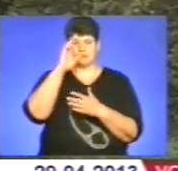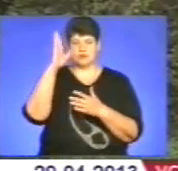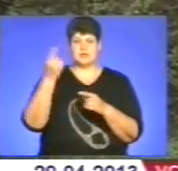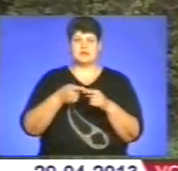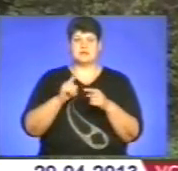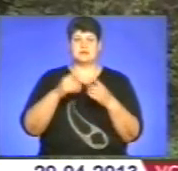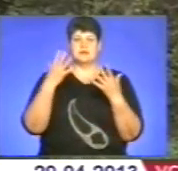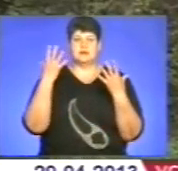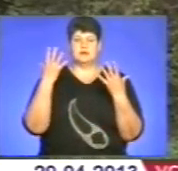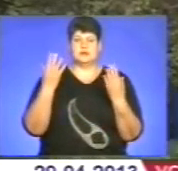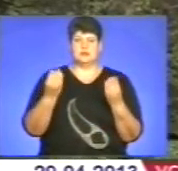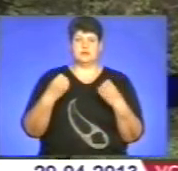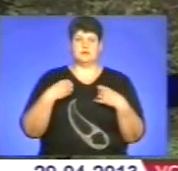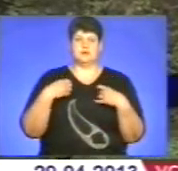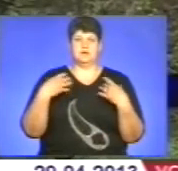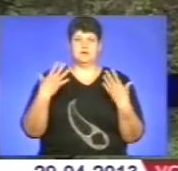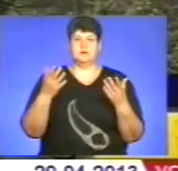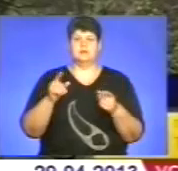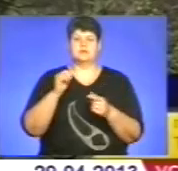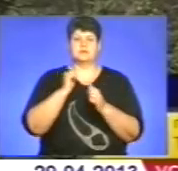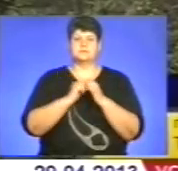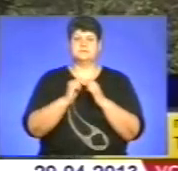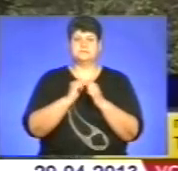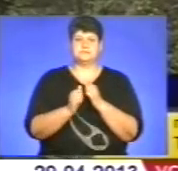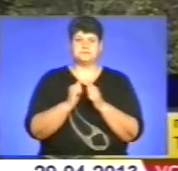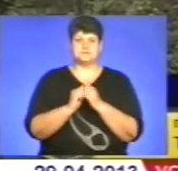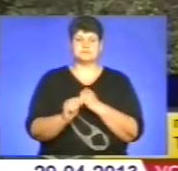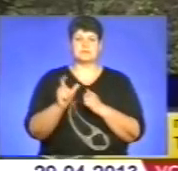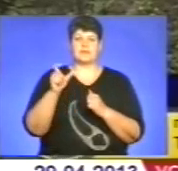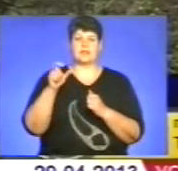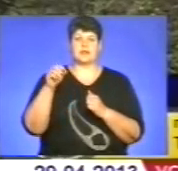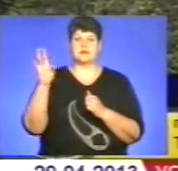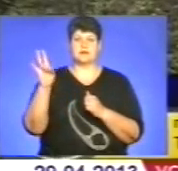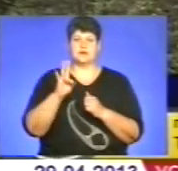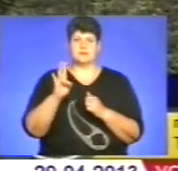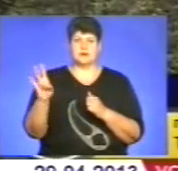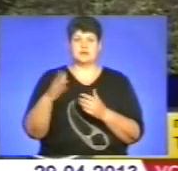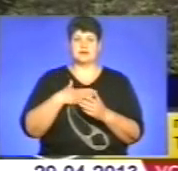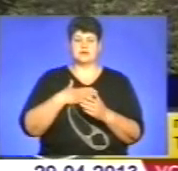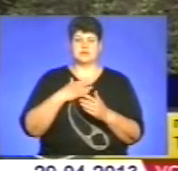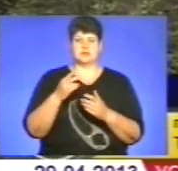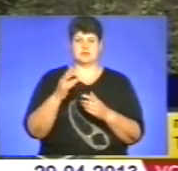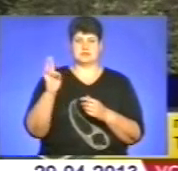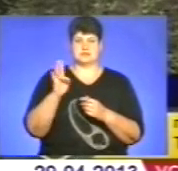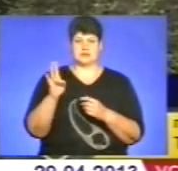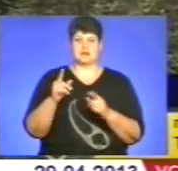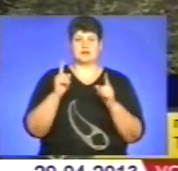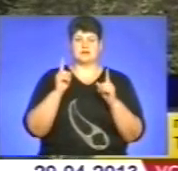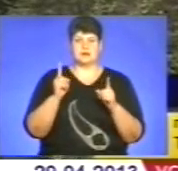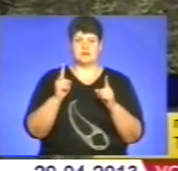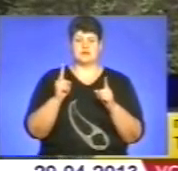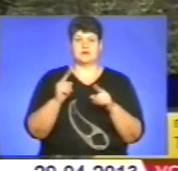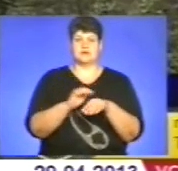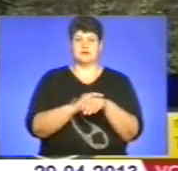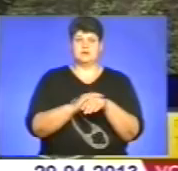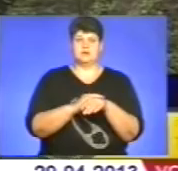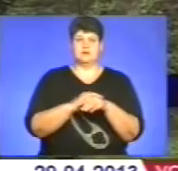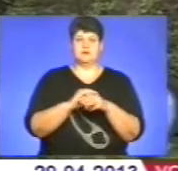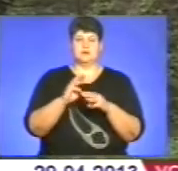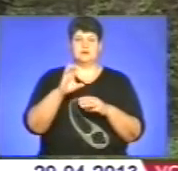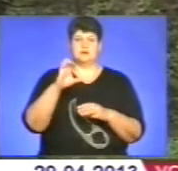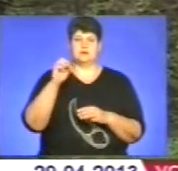молоді, і це святкується в кожній парохії, в кожній єпархії, в кожній митрополії нашої церкви. Навіть блаженний Святослав дав